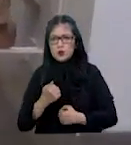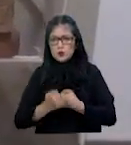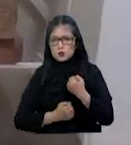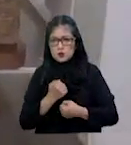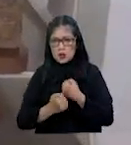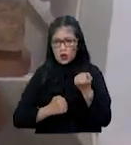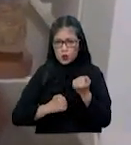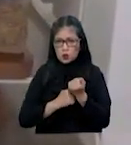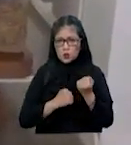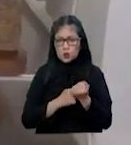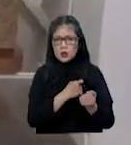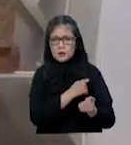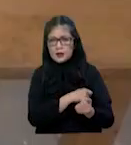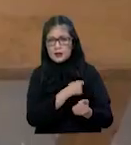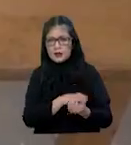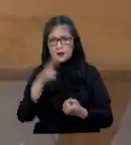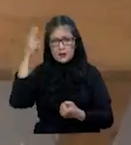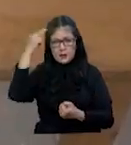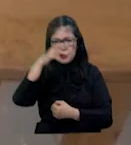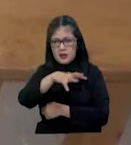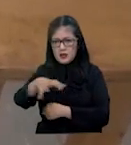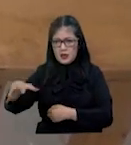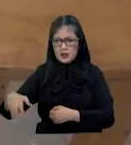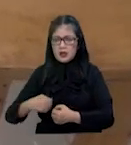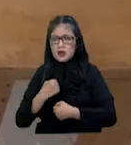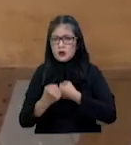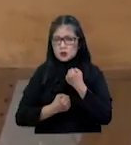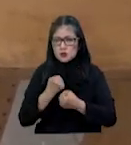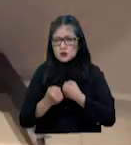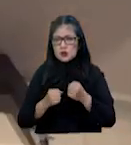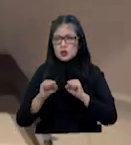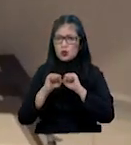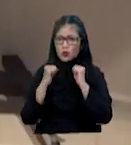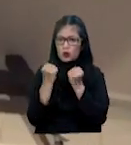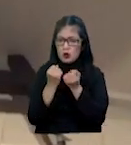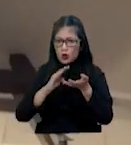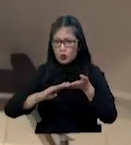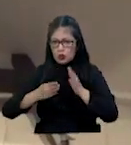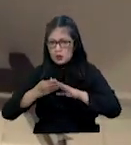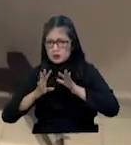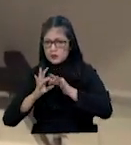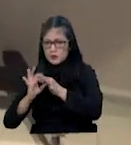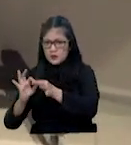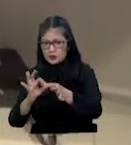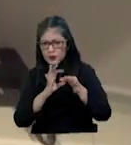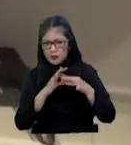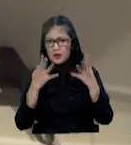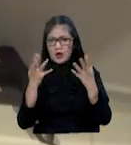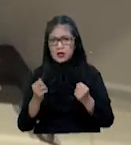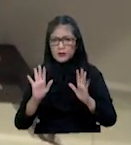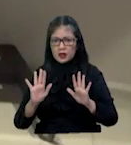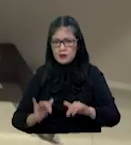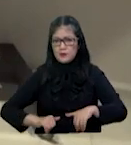antara Kementerian terkait dengan pemerintah daerah sektor swasta asosiasi komunitas dan masyarakat diharapkan menjadi Kunci keberhasilan Penanganan